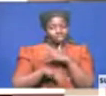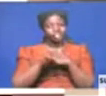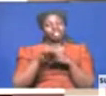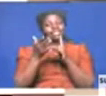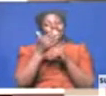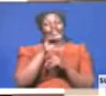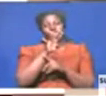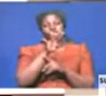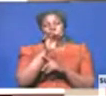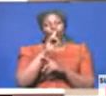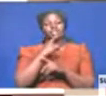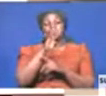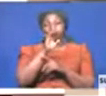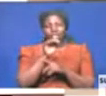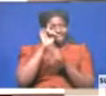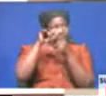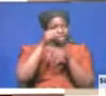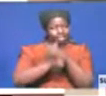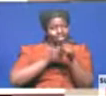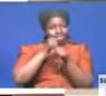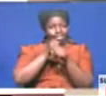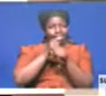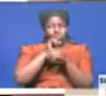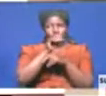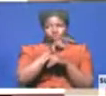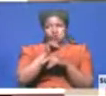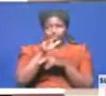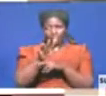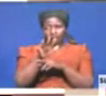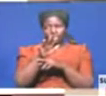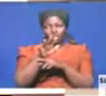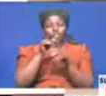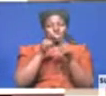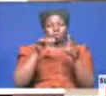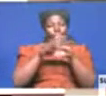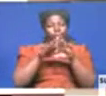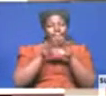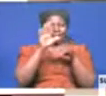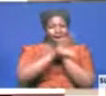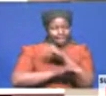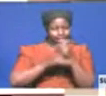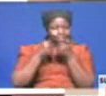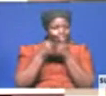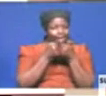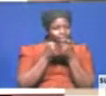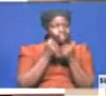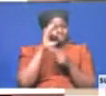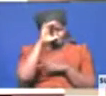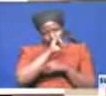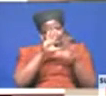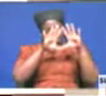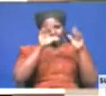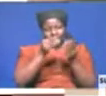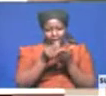mwaka 2025 na mataifa ambayo ni wanachama Umoja wa Mataifa. Changamoto ya kutotengewa fedha za bajeti, ukosefu wa